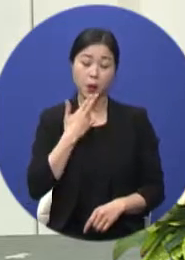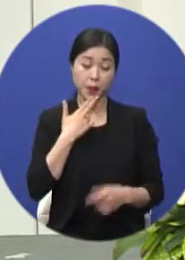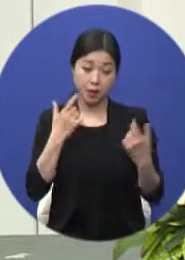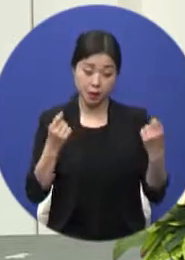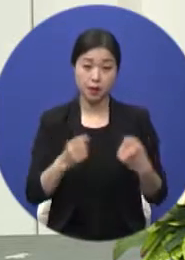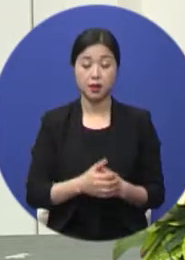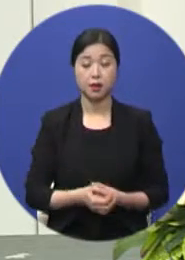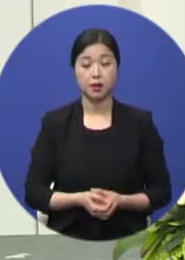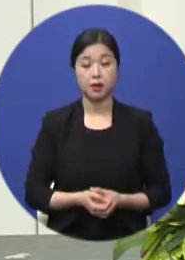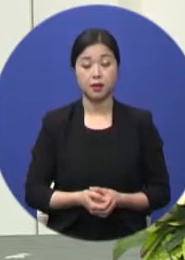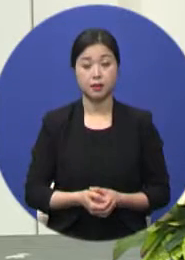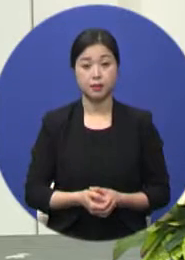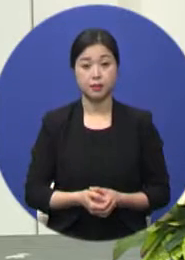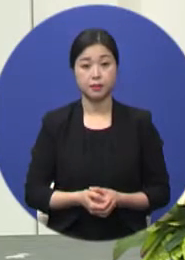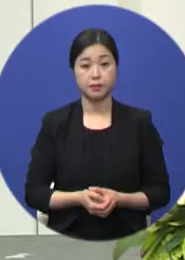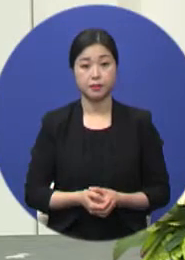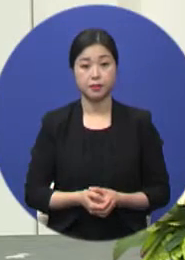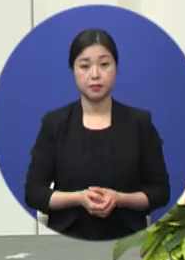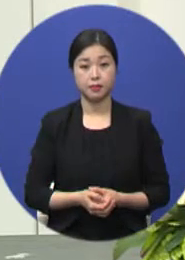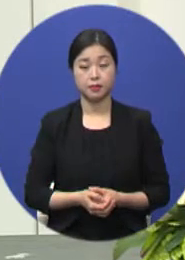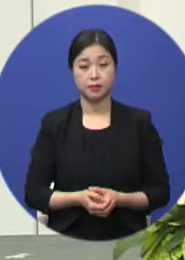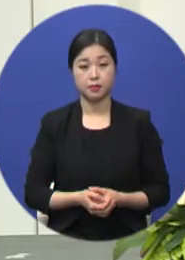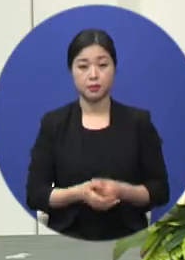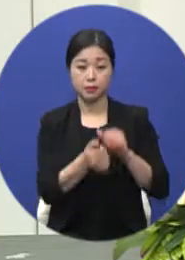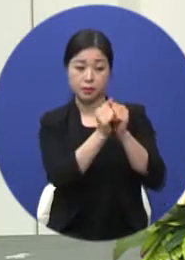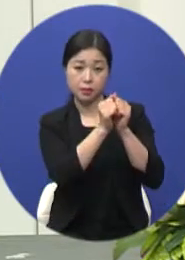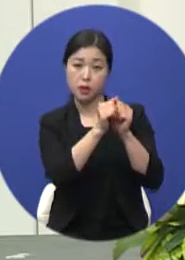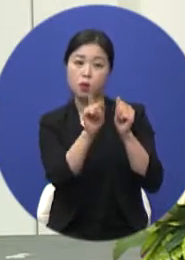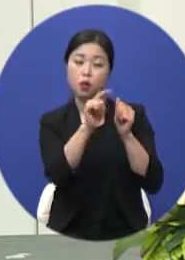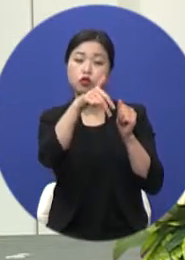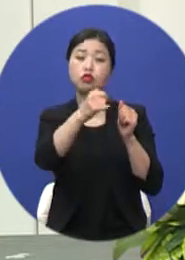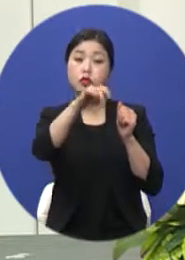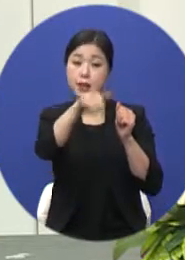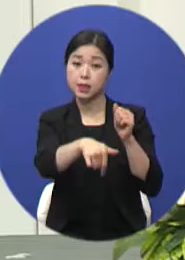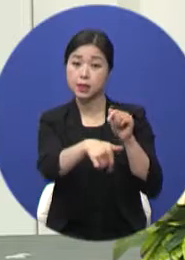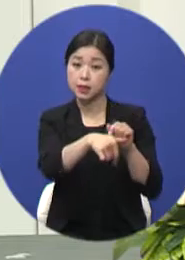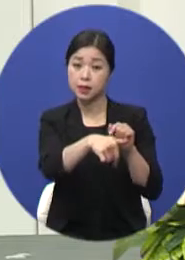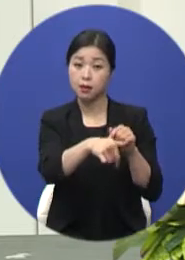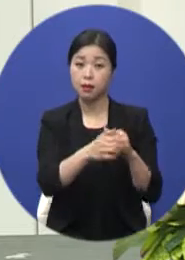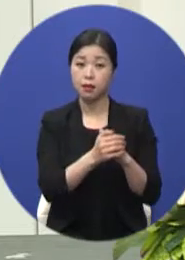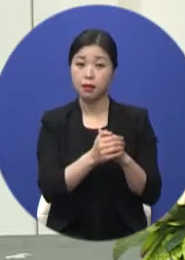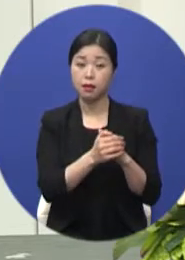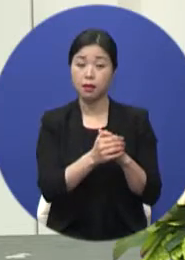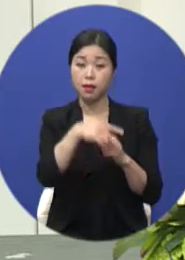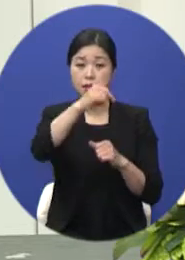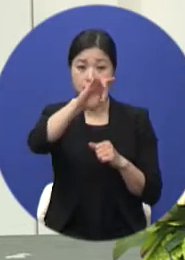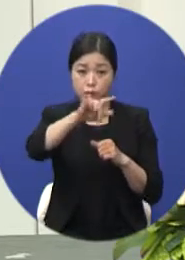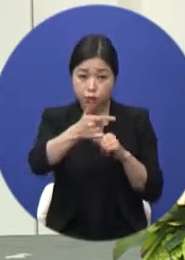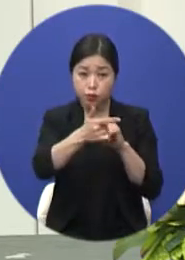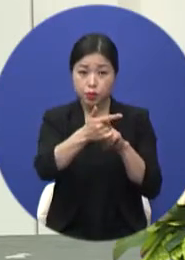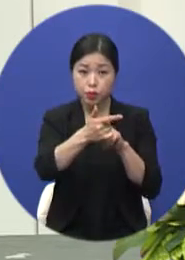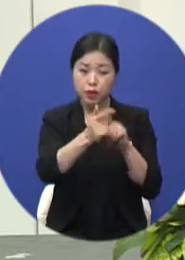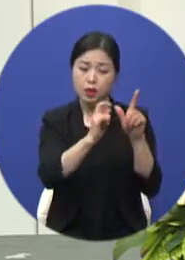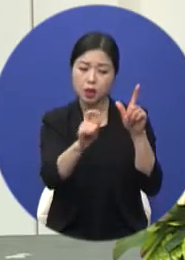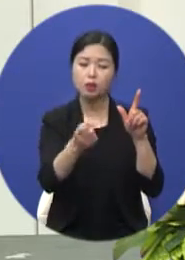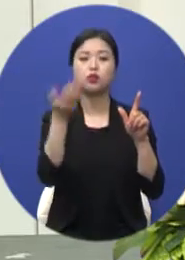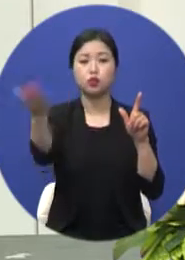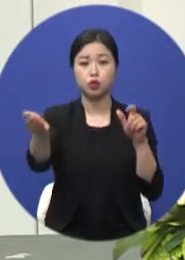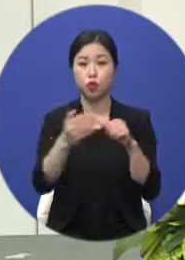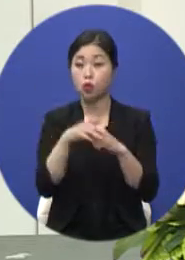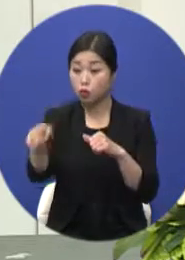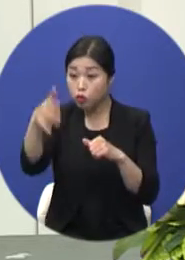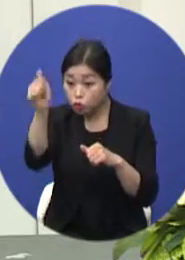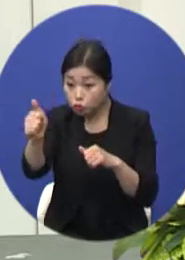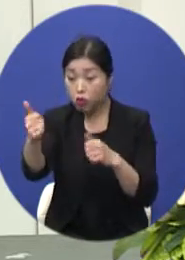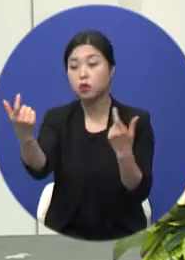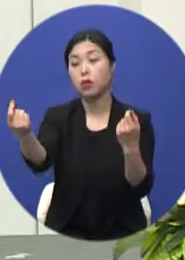그러니까 차라리 이게 주식이라고 하는 거 그거 의미 없어요. 지분을 주세요. 지분을 주고 너도